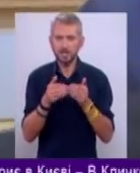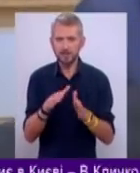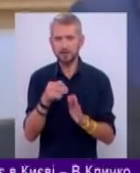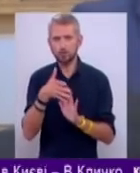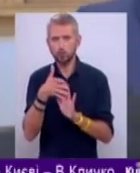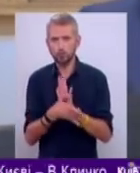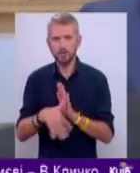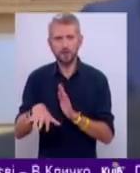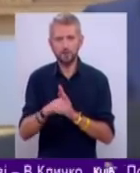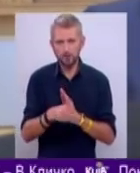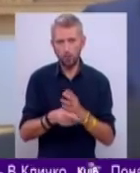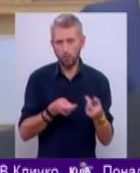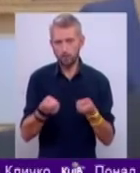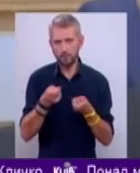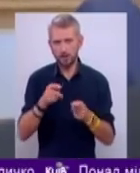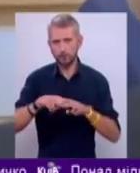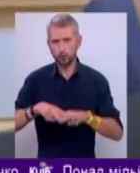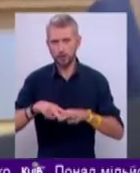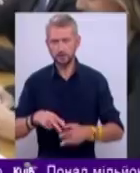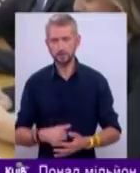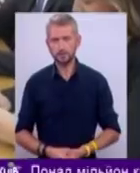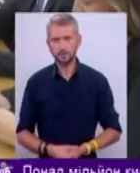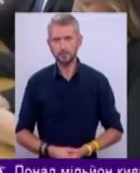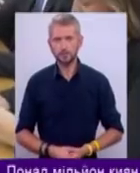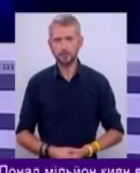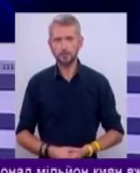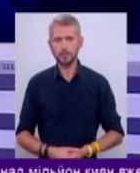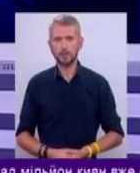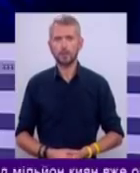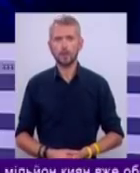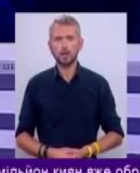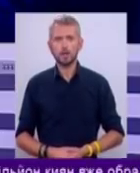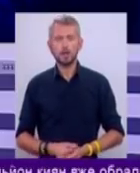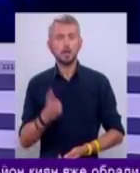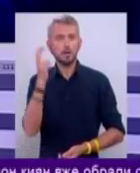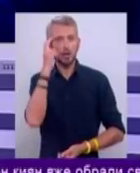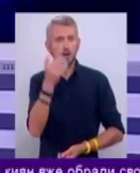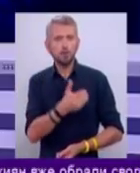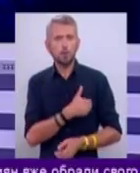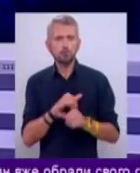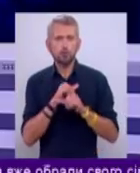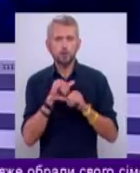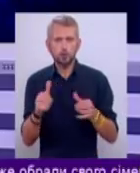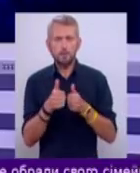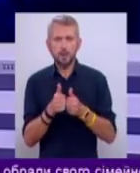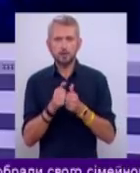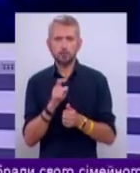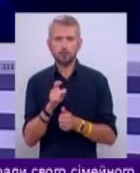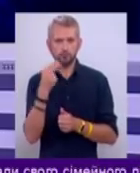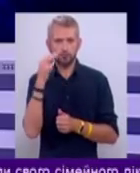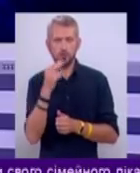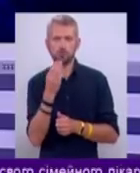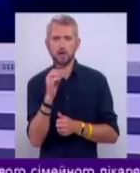відкритість та прозорість усіх процесів управління в столиці. Київ має намір розширювати партнерство